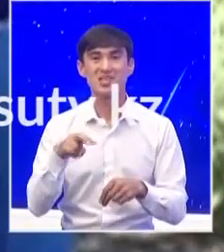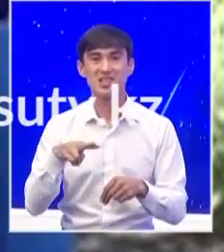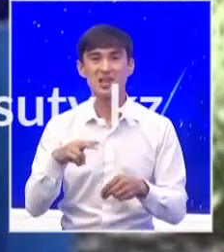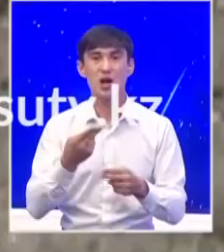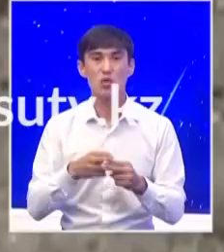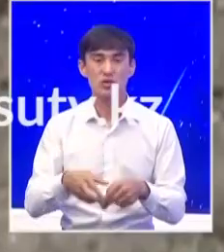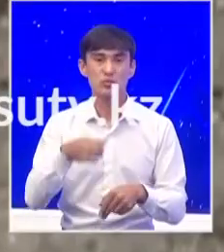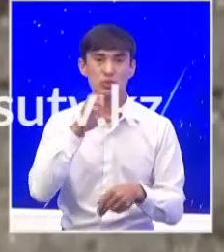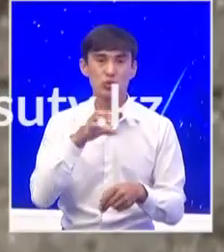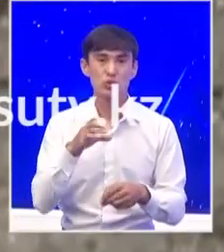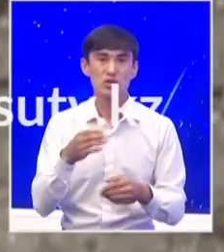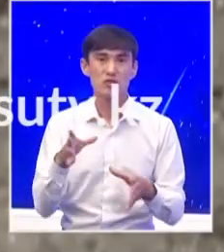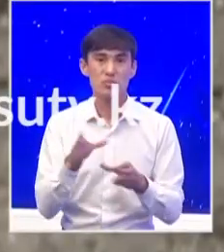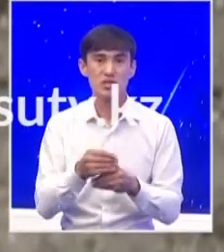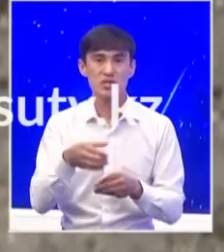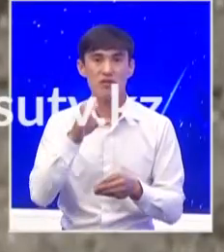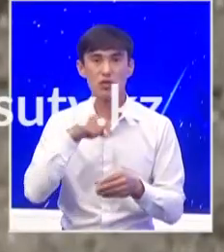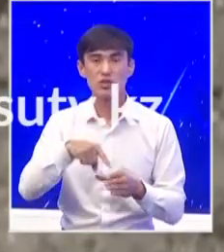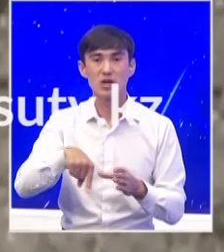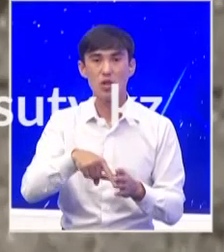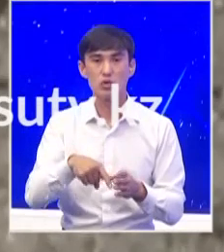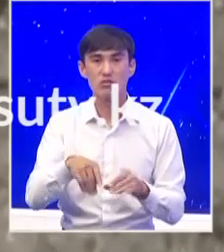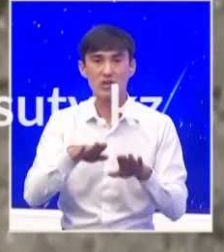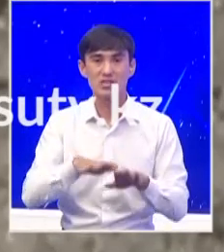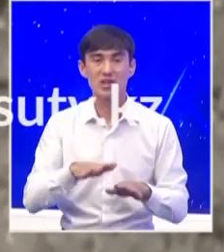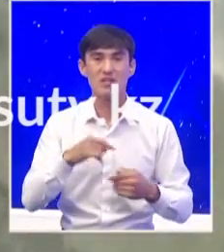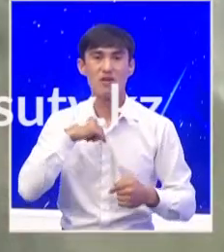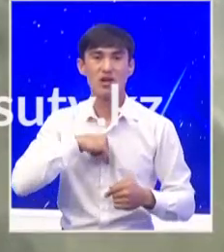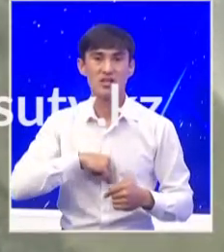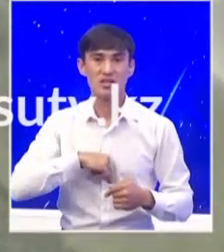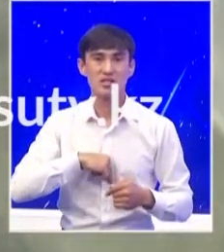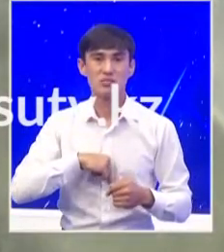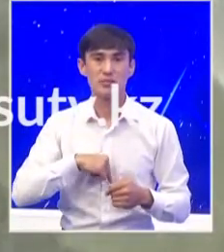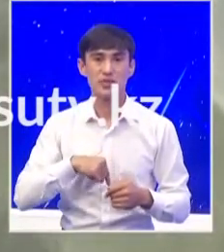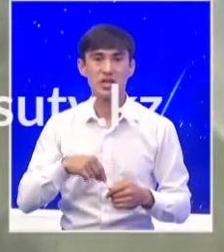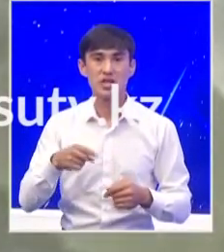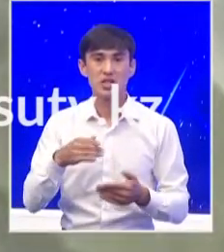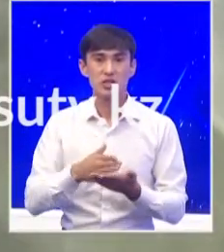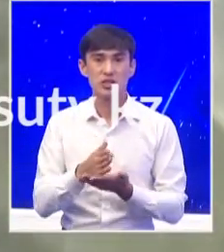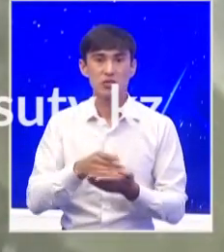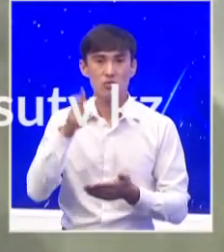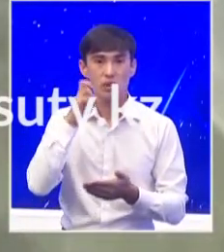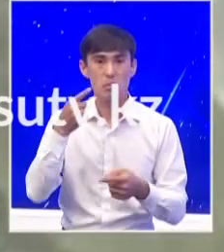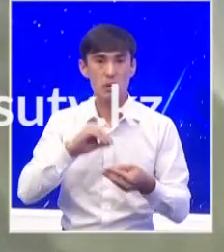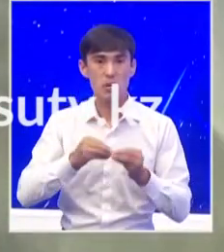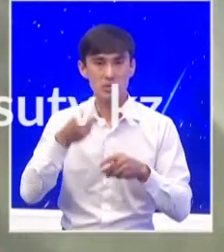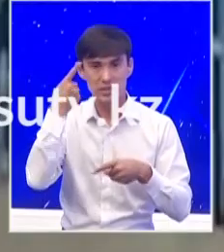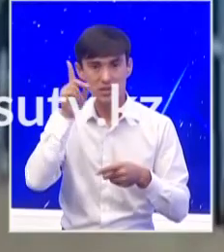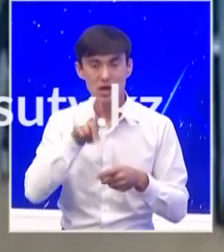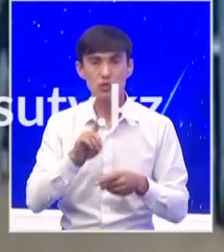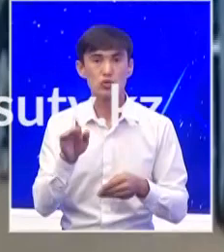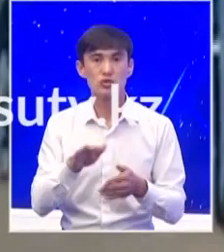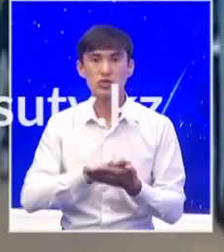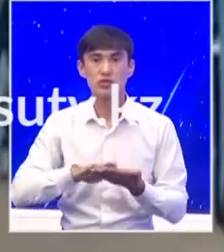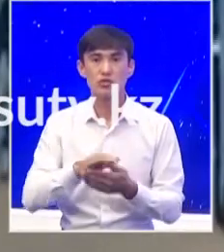неизбежно употребляют вместе с водой из колодцев, оседают в организме. Чиновники о проблеме знают, но ничего поделать не могут. Говорят,